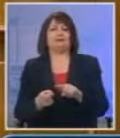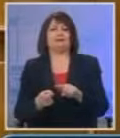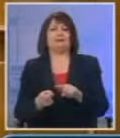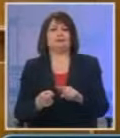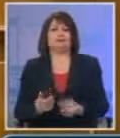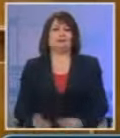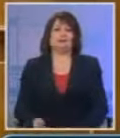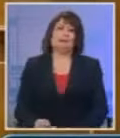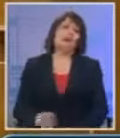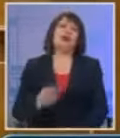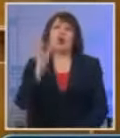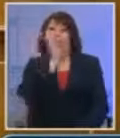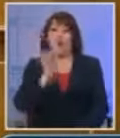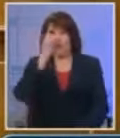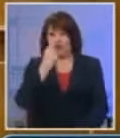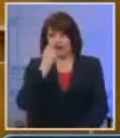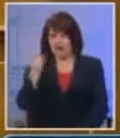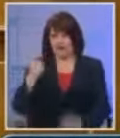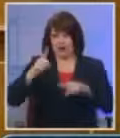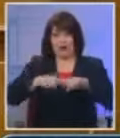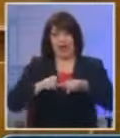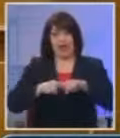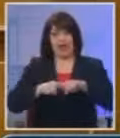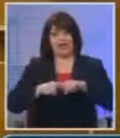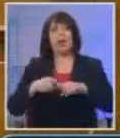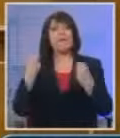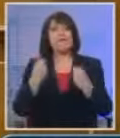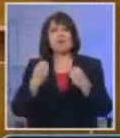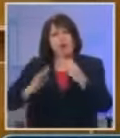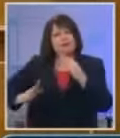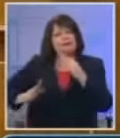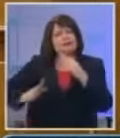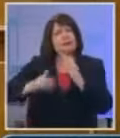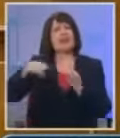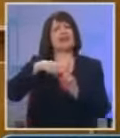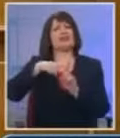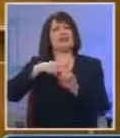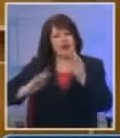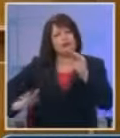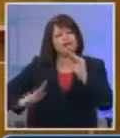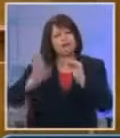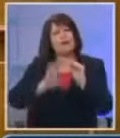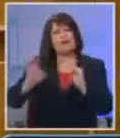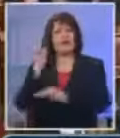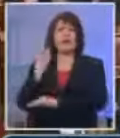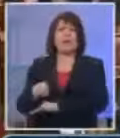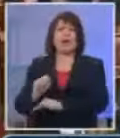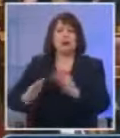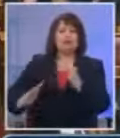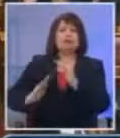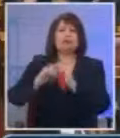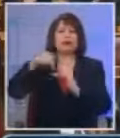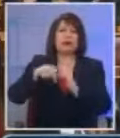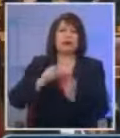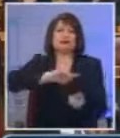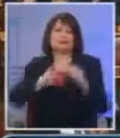Πήγαμε μάλιστα Οκτώβριο και Νοέμβριο η Ελλάδα πιο γρήγορα, θετικότερα από όλη την υπόλοιπη Ευρώπη. Και σήμερα